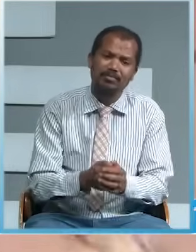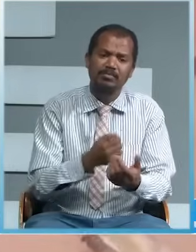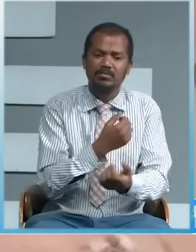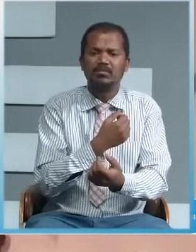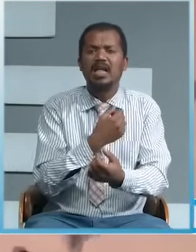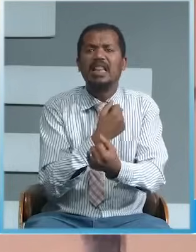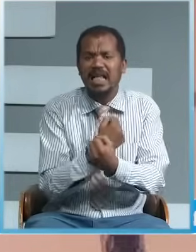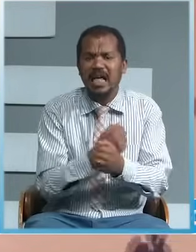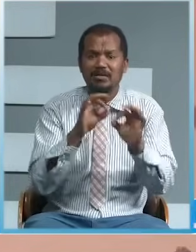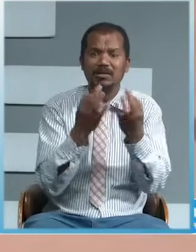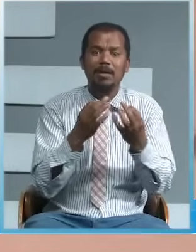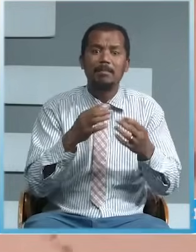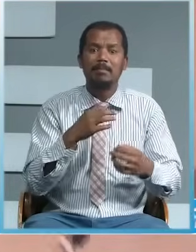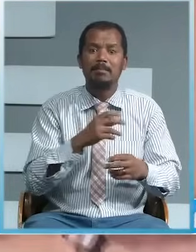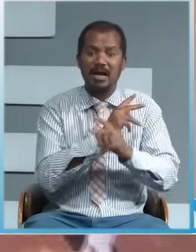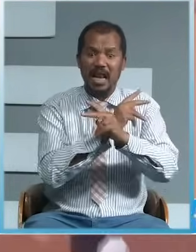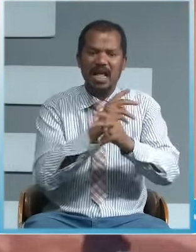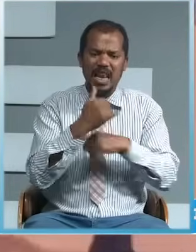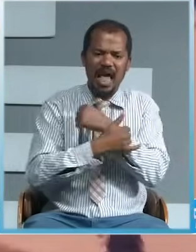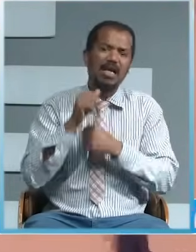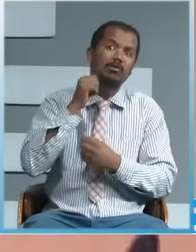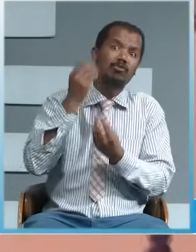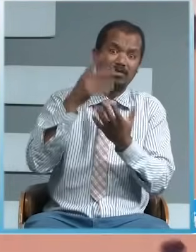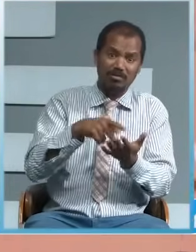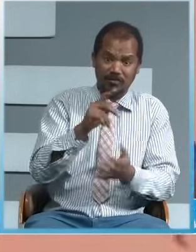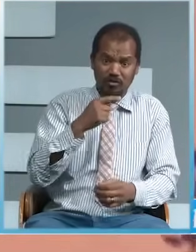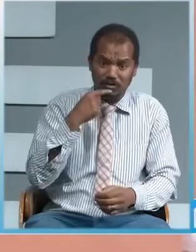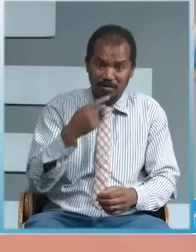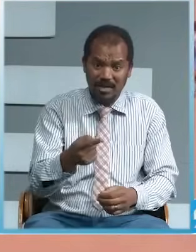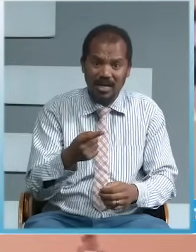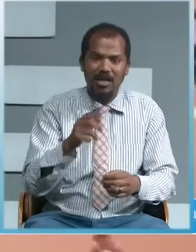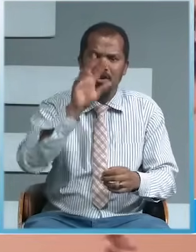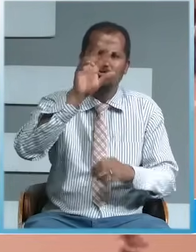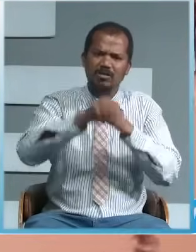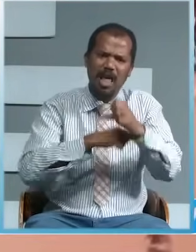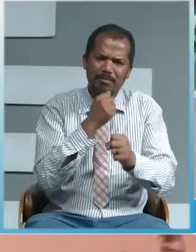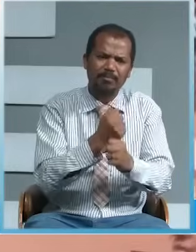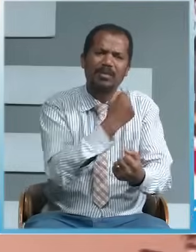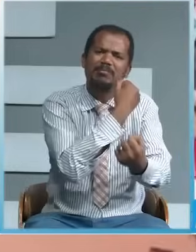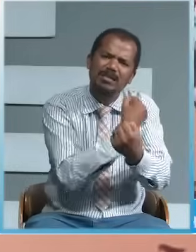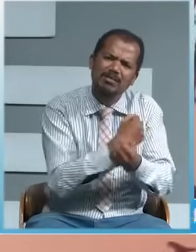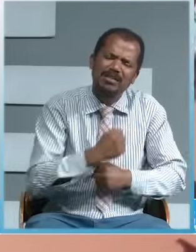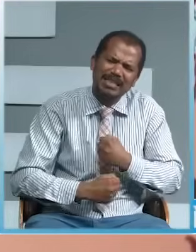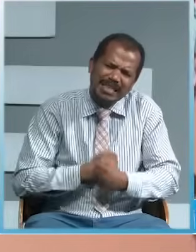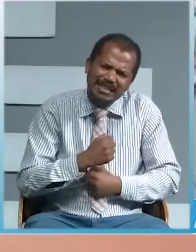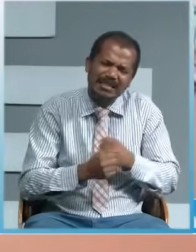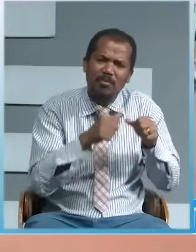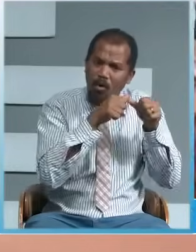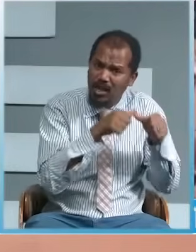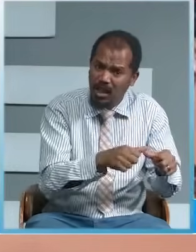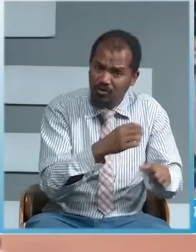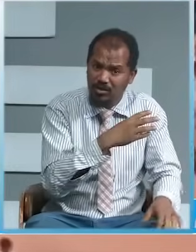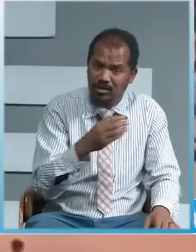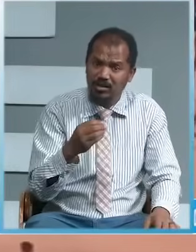ساري بيتسابوات جمكالاك عبالات لاغر مساوات النت مكفلات جون بمانسات لسوستامتات بسر بيت سيماككو مكويتات